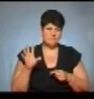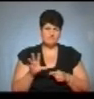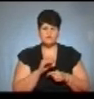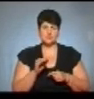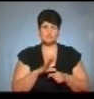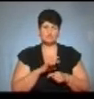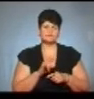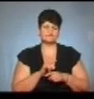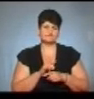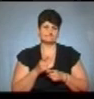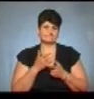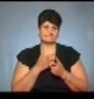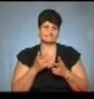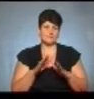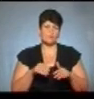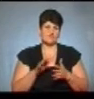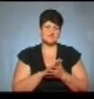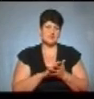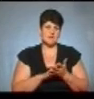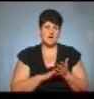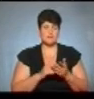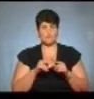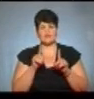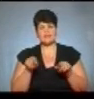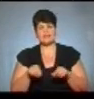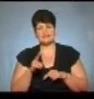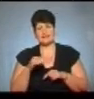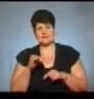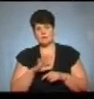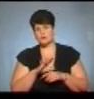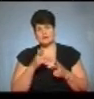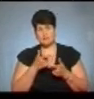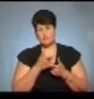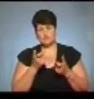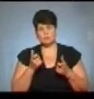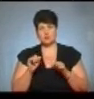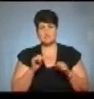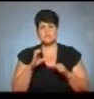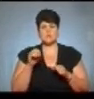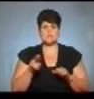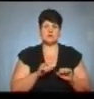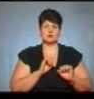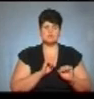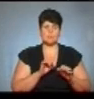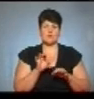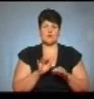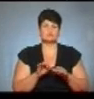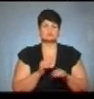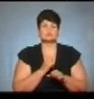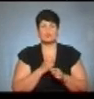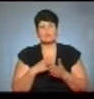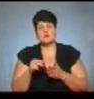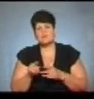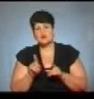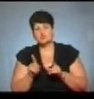була неправдива інформація, яка була подана в заяві або в декларації, або неповідомлення управління соціального захисту про здійснення чогось, там